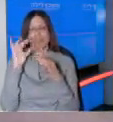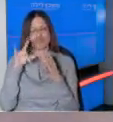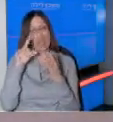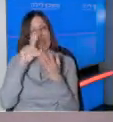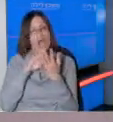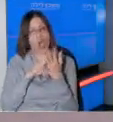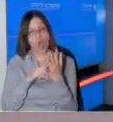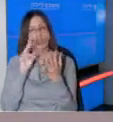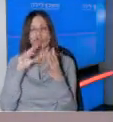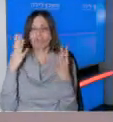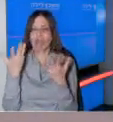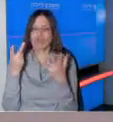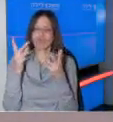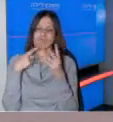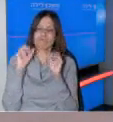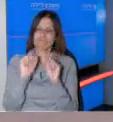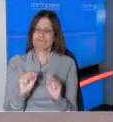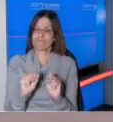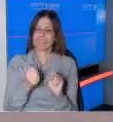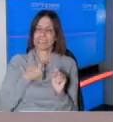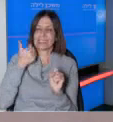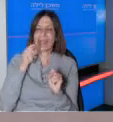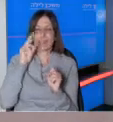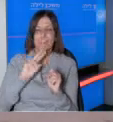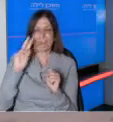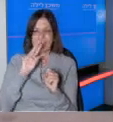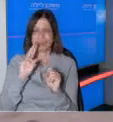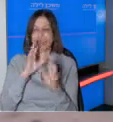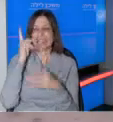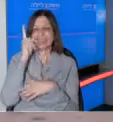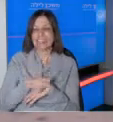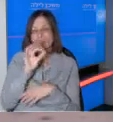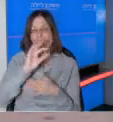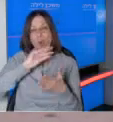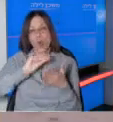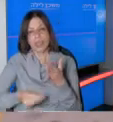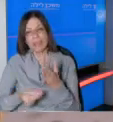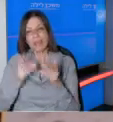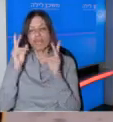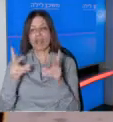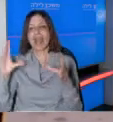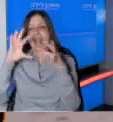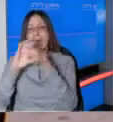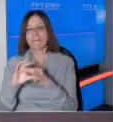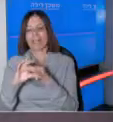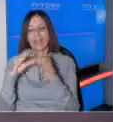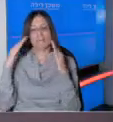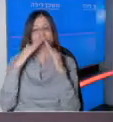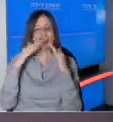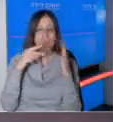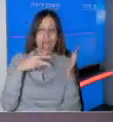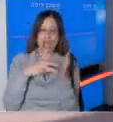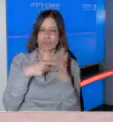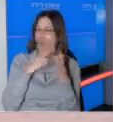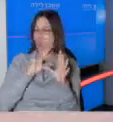שמעגן את הכוח של שרת הפנים הילד שקד, שבעצם רק בצו שלה, שהיא חותמת על צו, אפשר לחבר את הבתים האלה לחשמל. הוא לא מוכן לעבוד